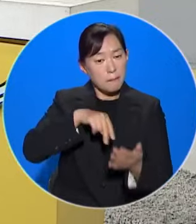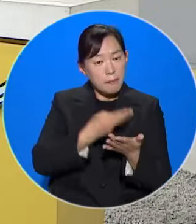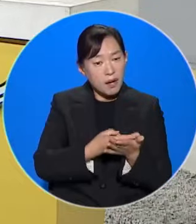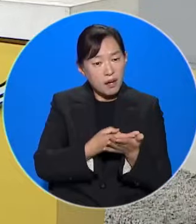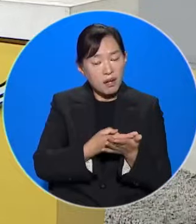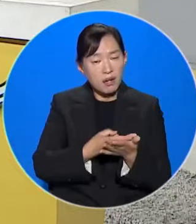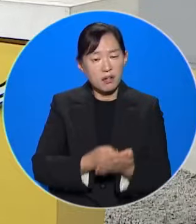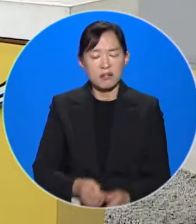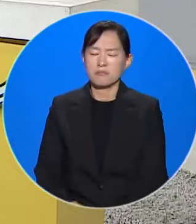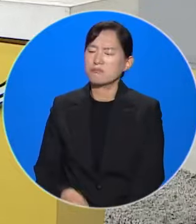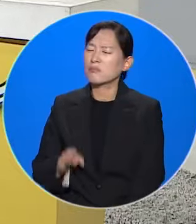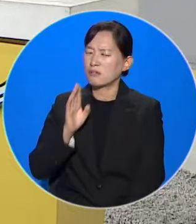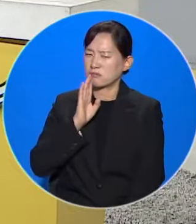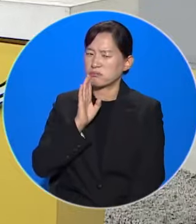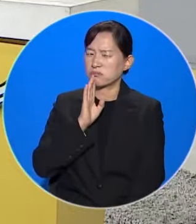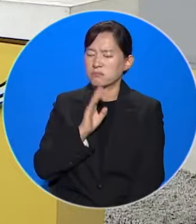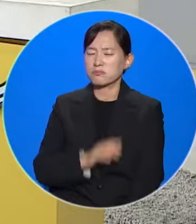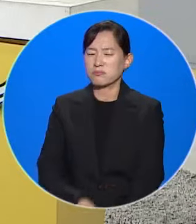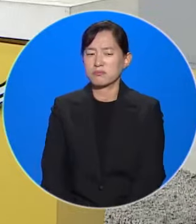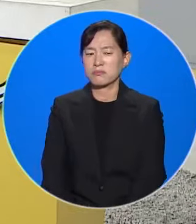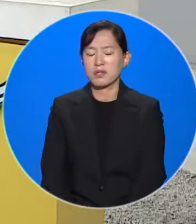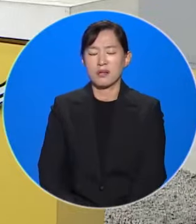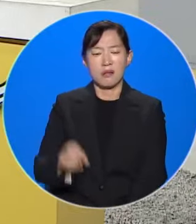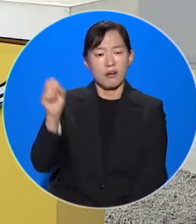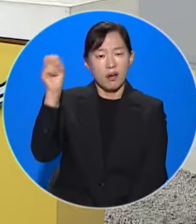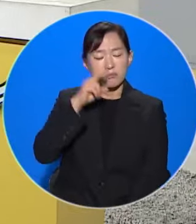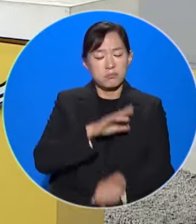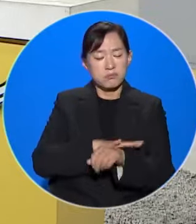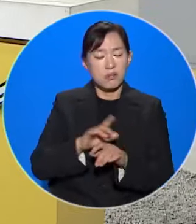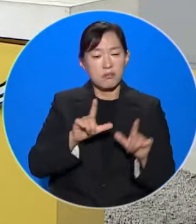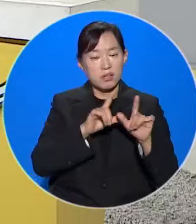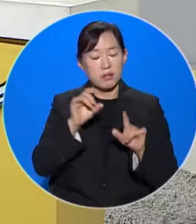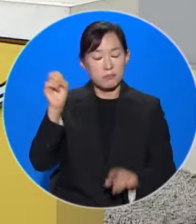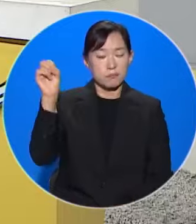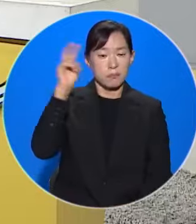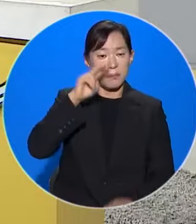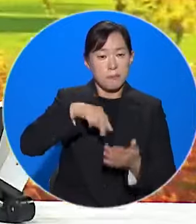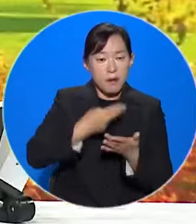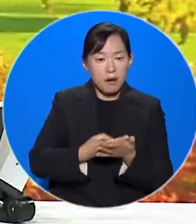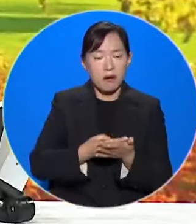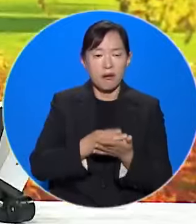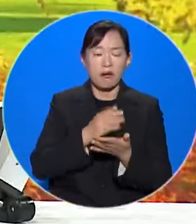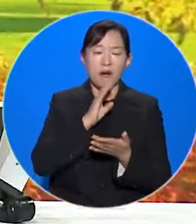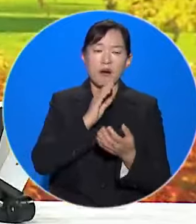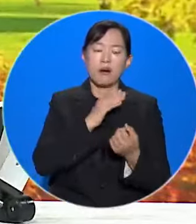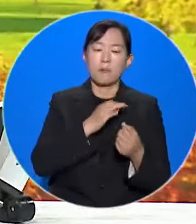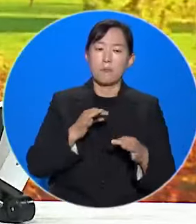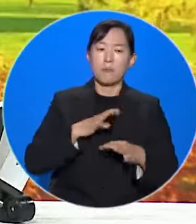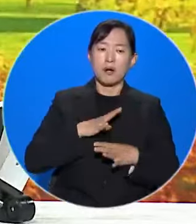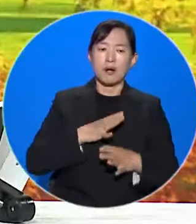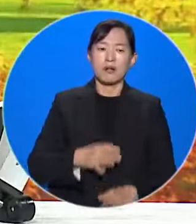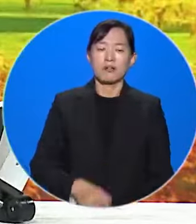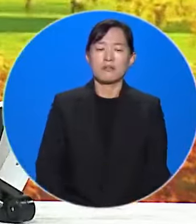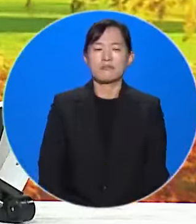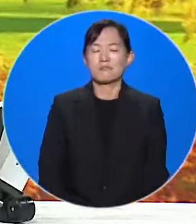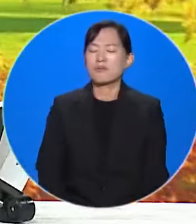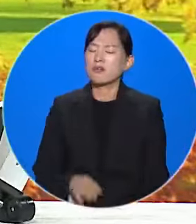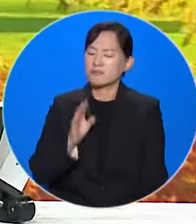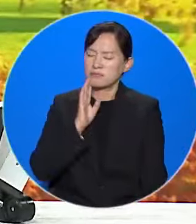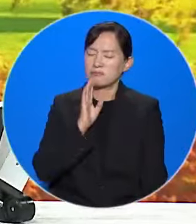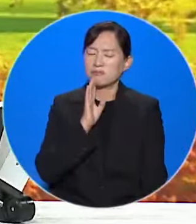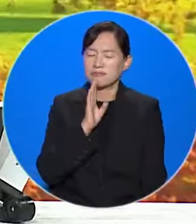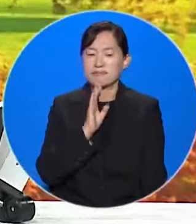건가요? 네. 아유, 그러니까 갑자기 잘 지내다가 쓰러졌으니까 또 우리 권사님도 네네네. 참 깜짝 놀라셨겠어요.